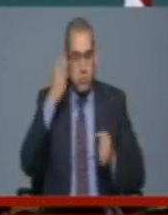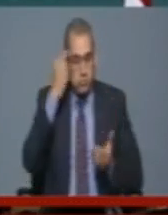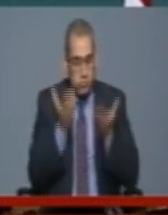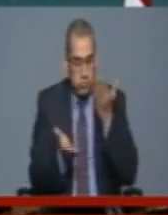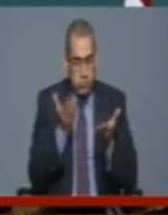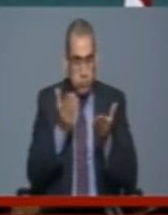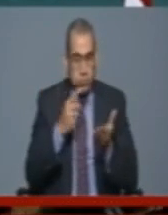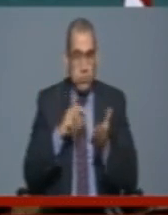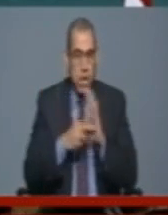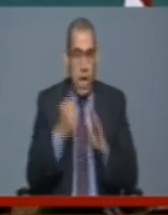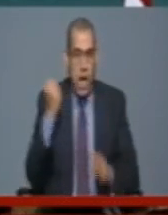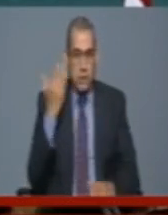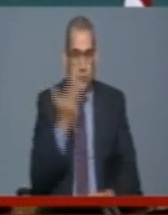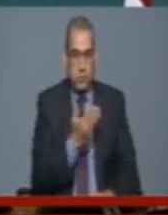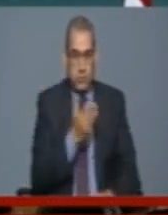القوة،